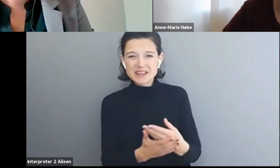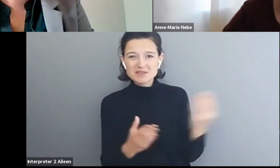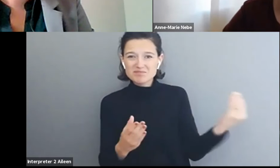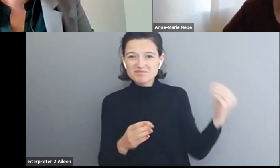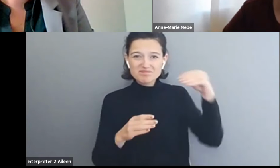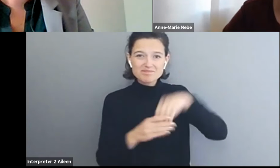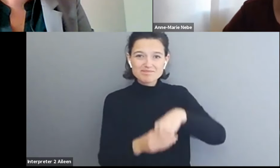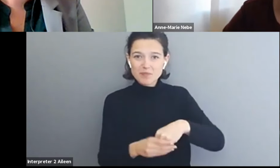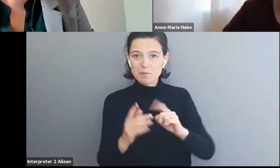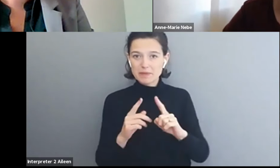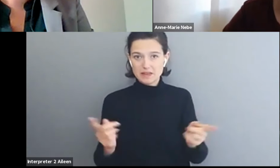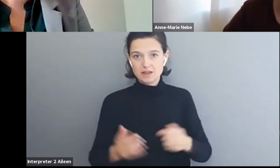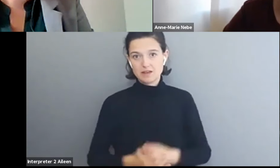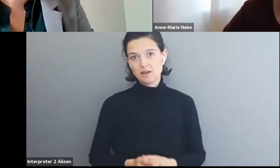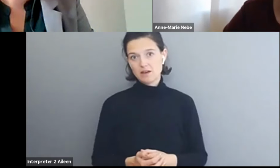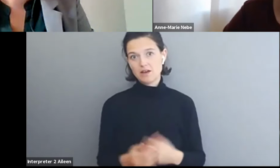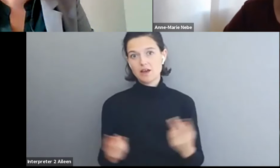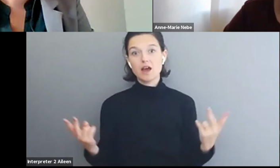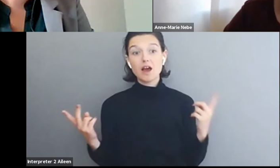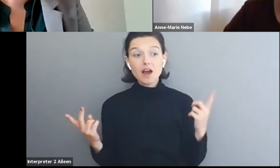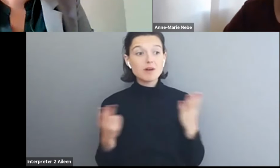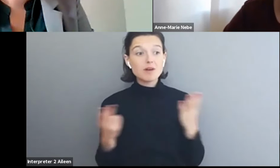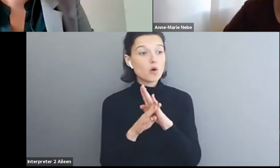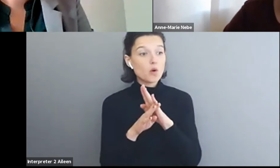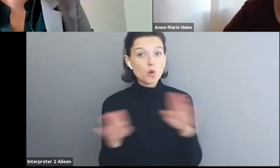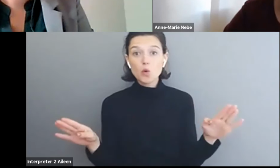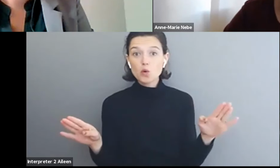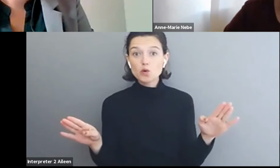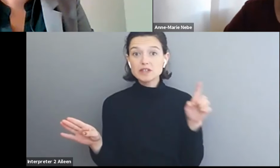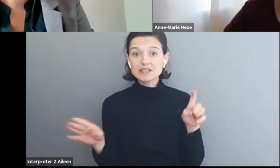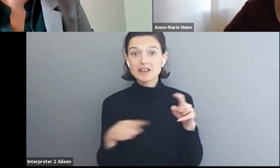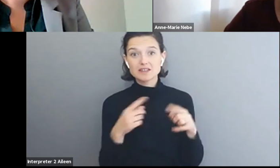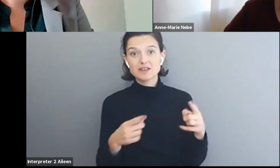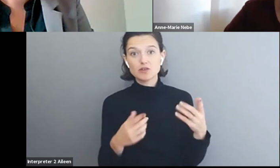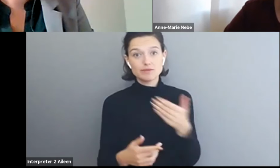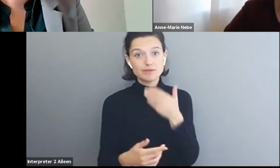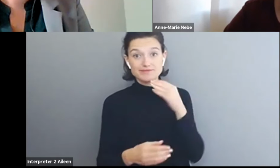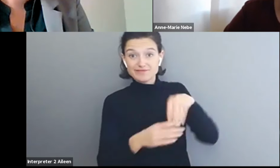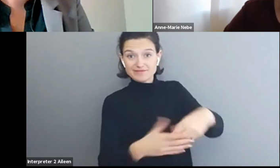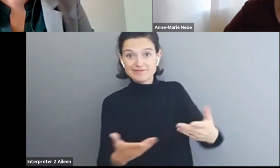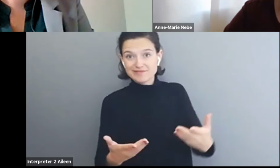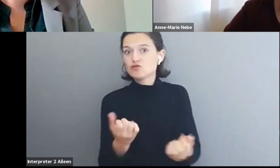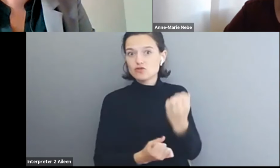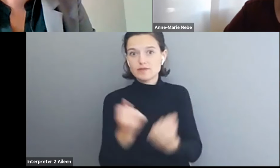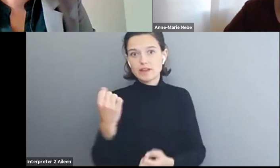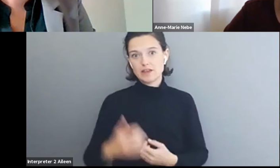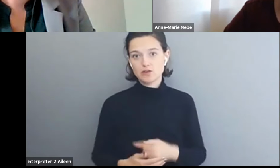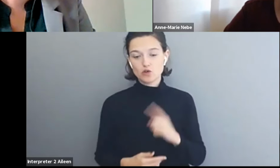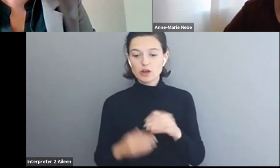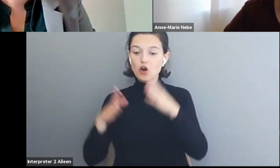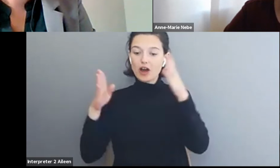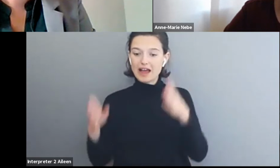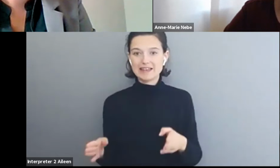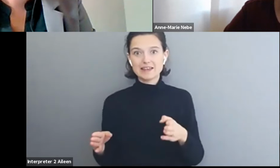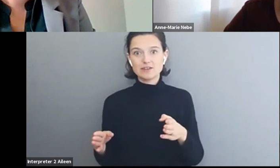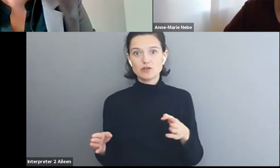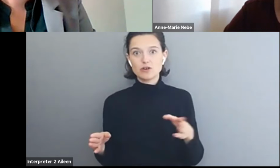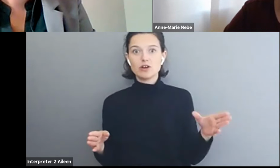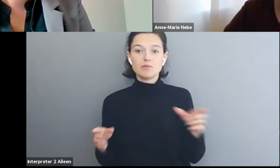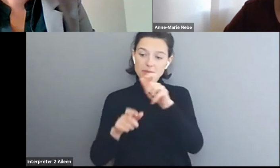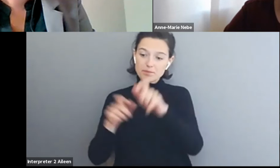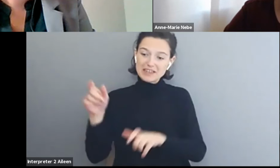man das Potenzial nicht heben können. Und speziell auch, was mir immer fehlt, in den Einrichtungen für Menschen mit Behinderungen selbst. Dass